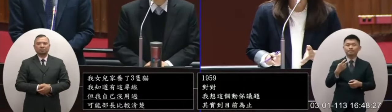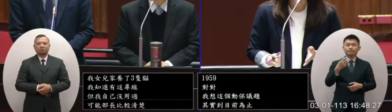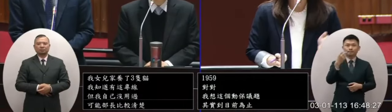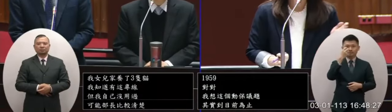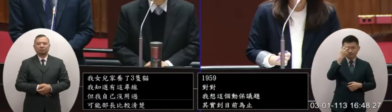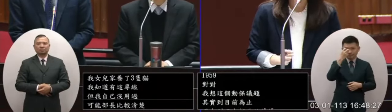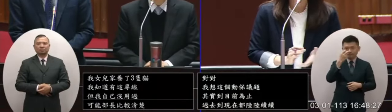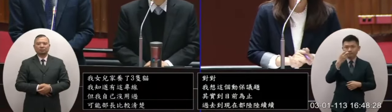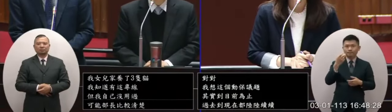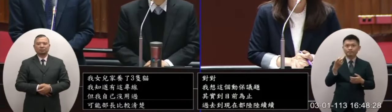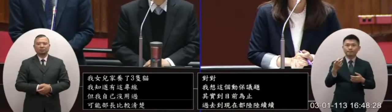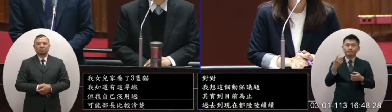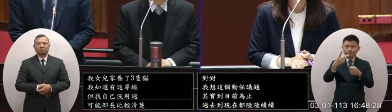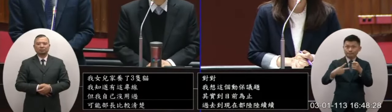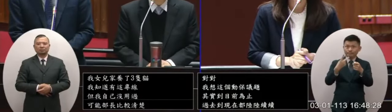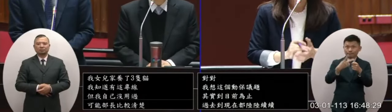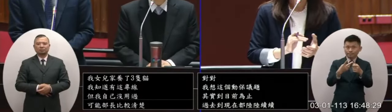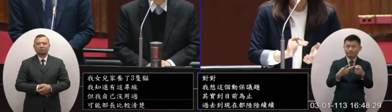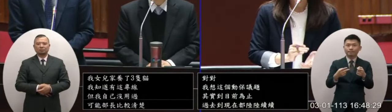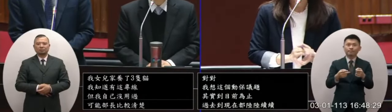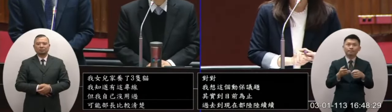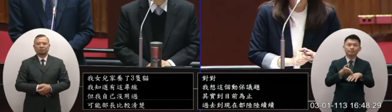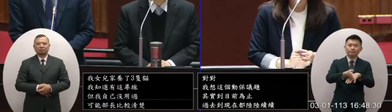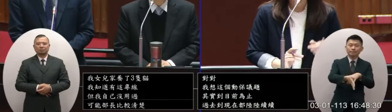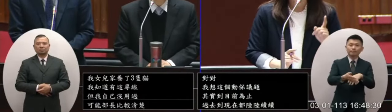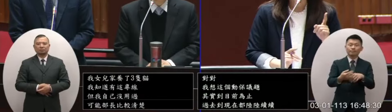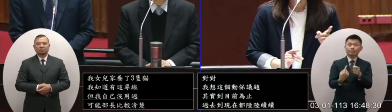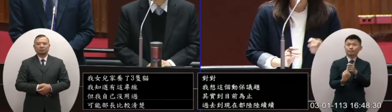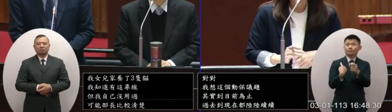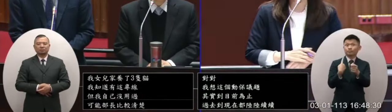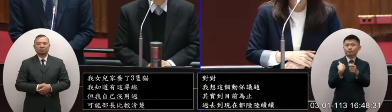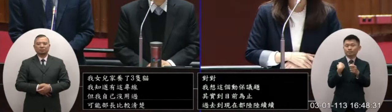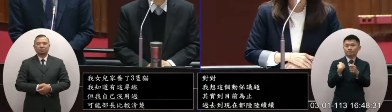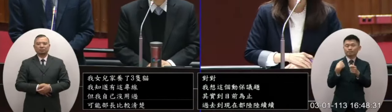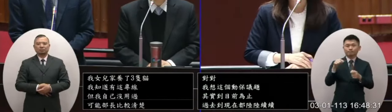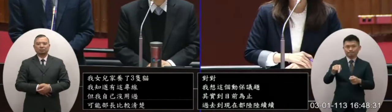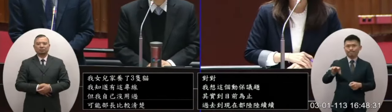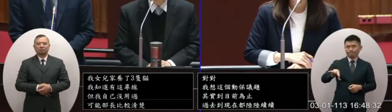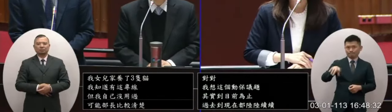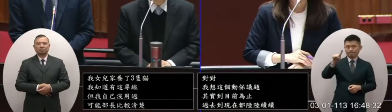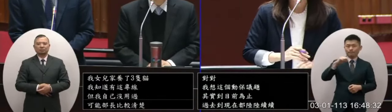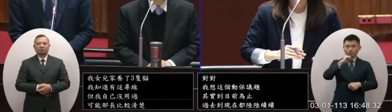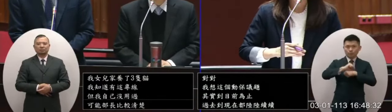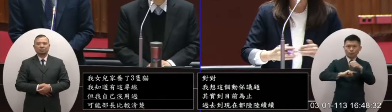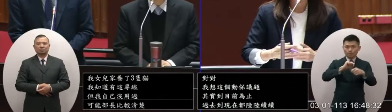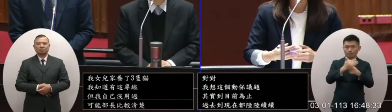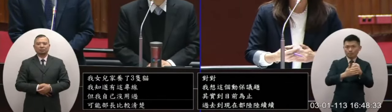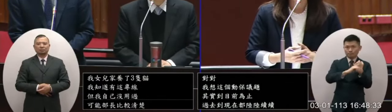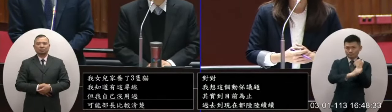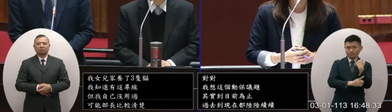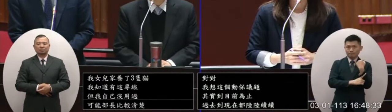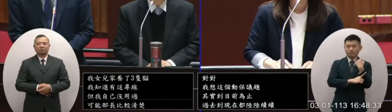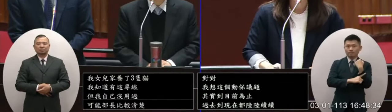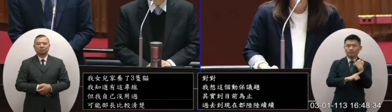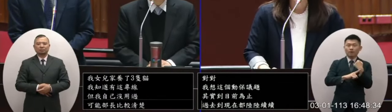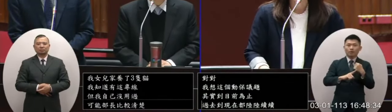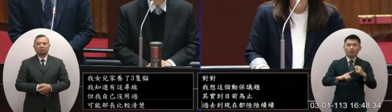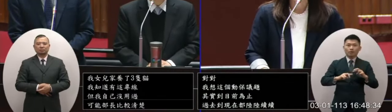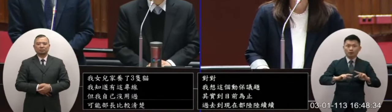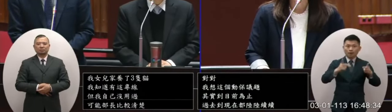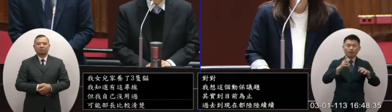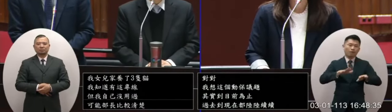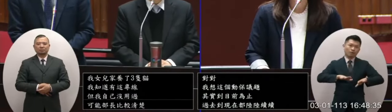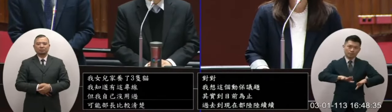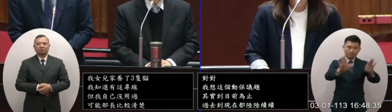了2年，在去年的时候，其实已经确定哦，这是第一个，我觉得在动保法是非常大的一个鼓舞跟进